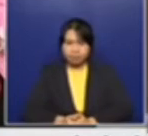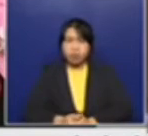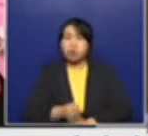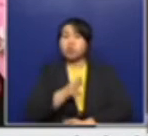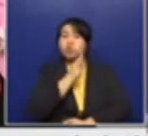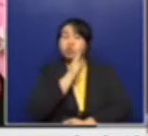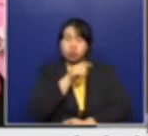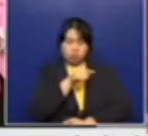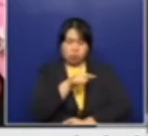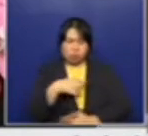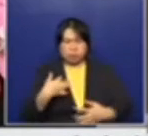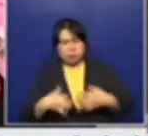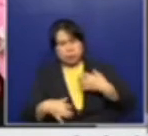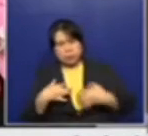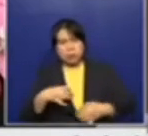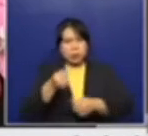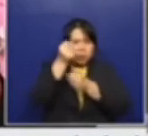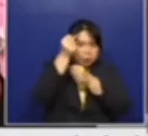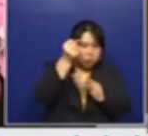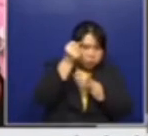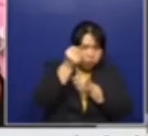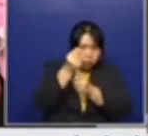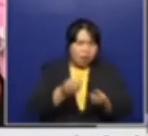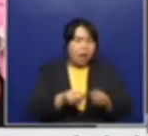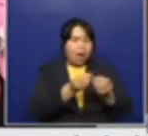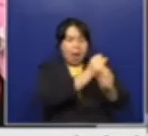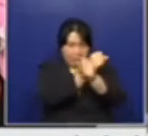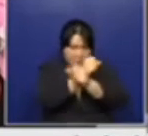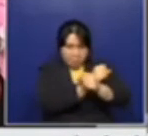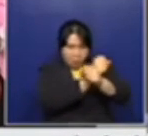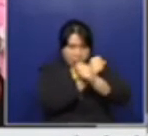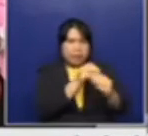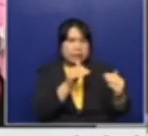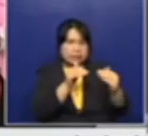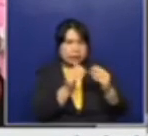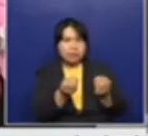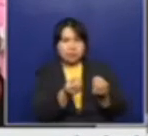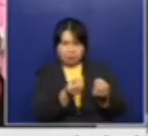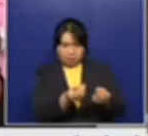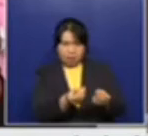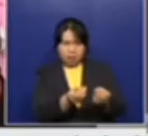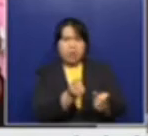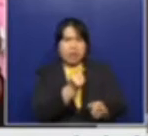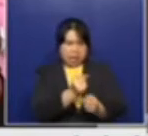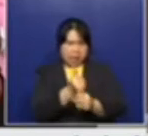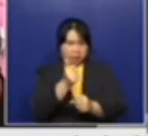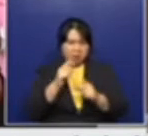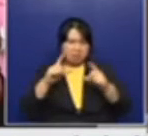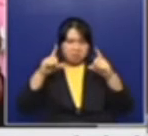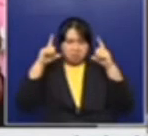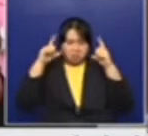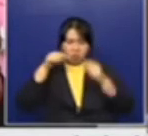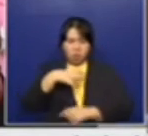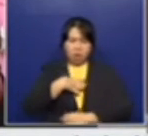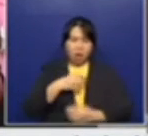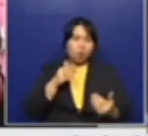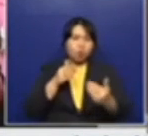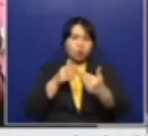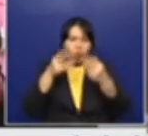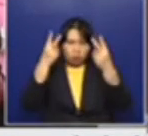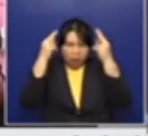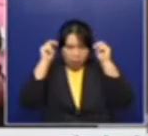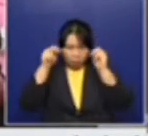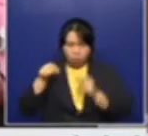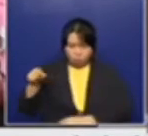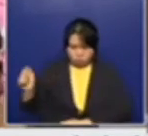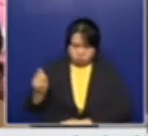มในความปลอดภัยในชีวิตทรัพย์สินของเขาให้เขาได้สามารถที่จะแสดงออกต่อนายกโดยตรงท่านนายกต้